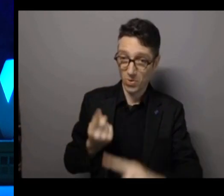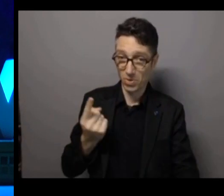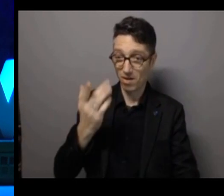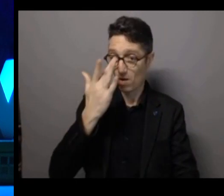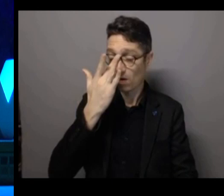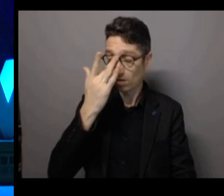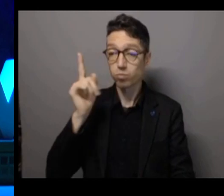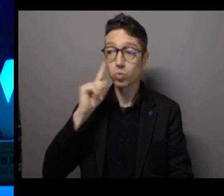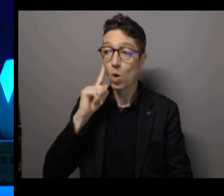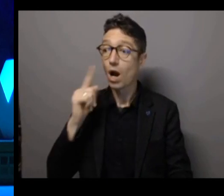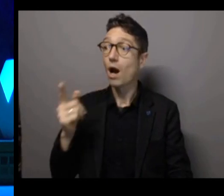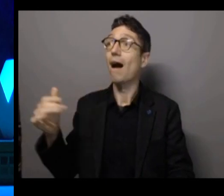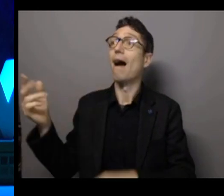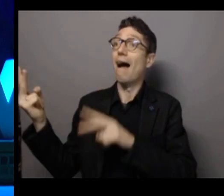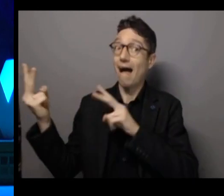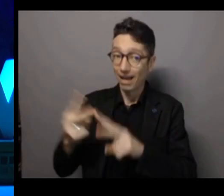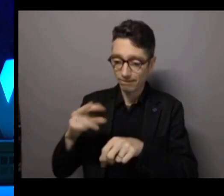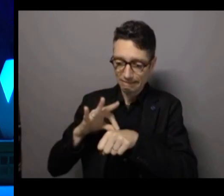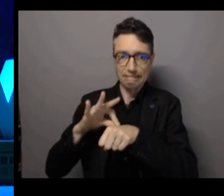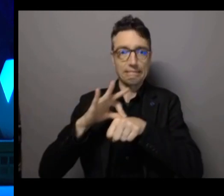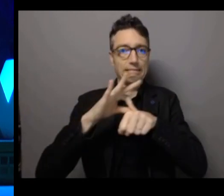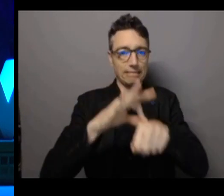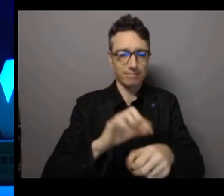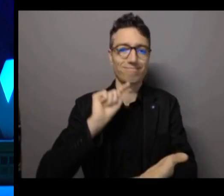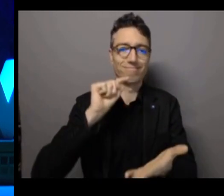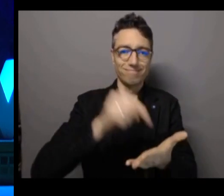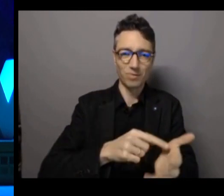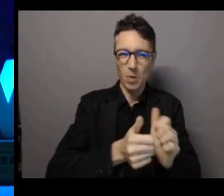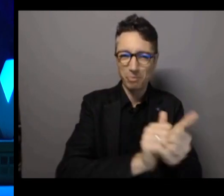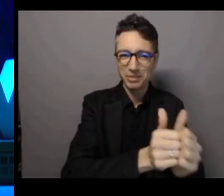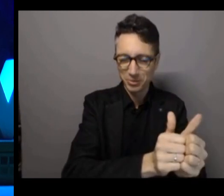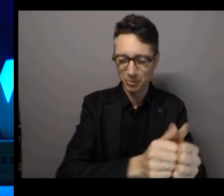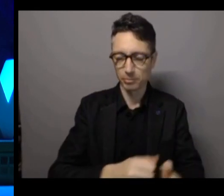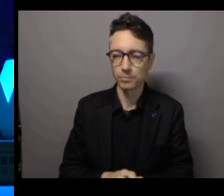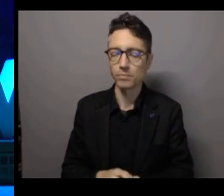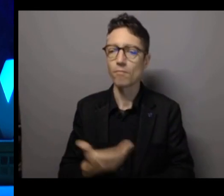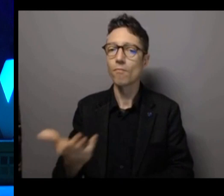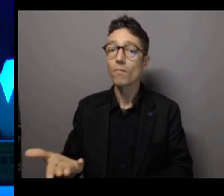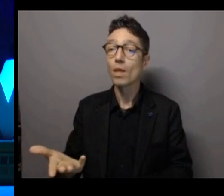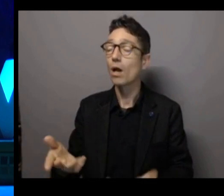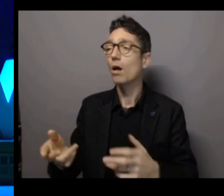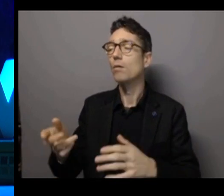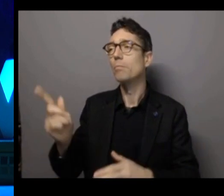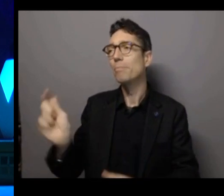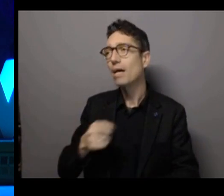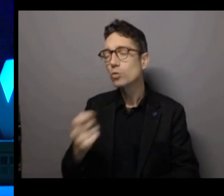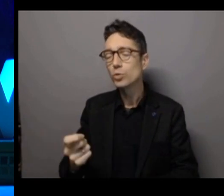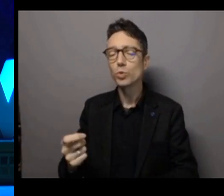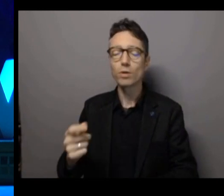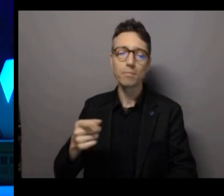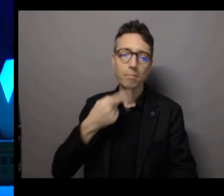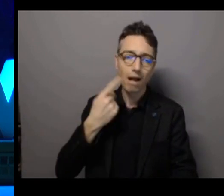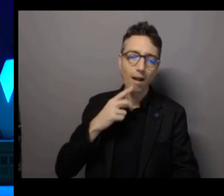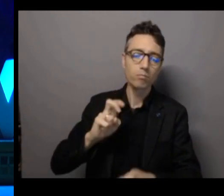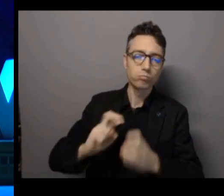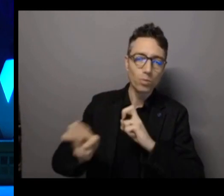compétitions. Vous avez également, bien sûr, abordé la question de la mobilité au quotidien et bien sûr l'héritage des